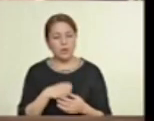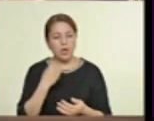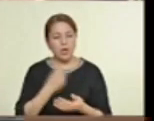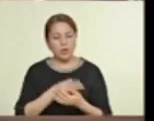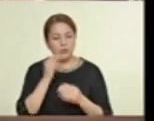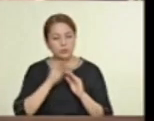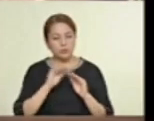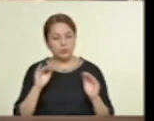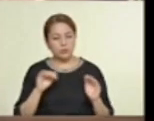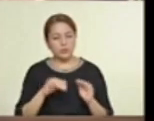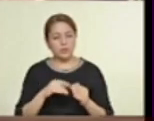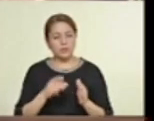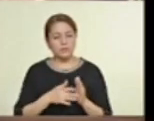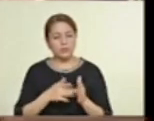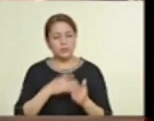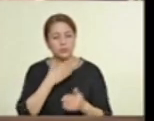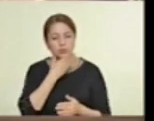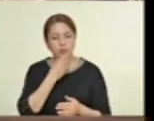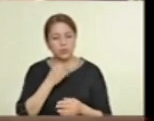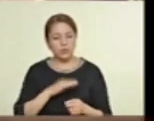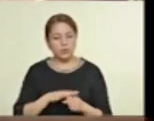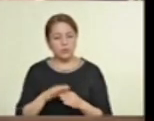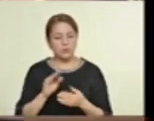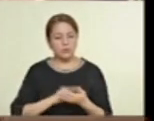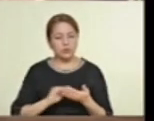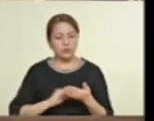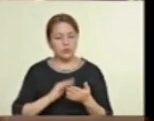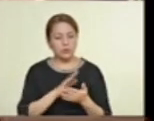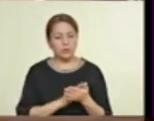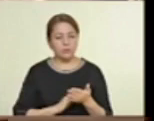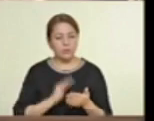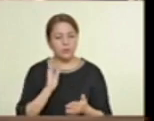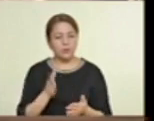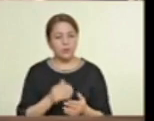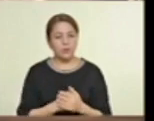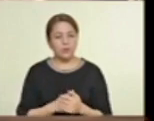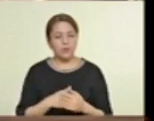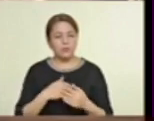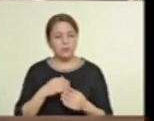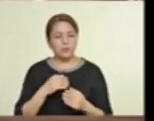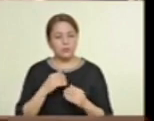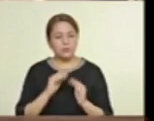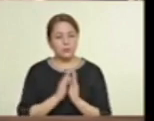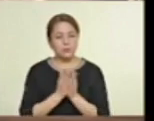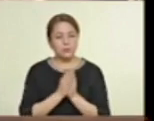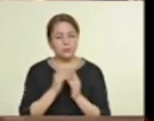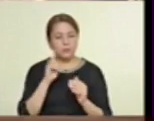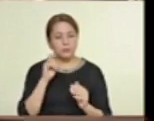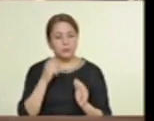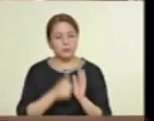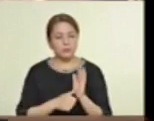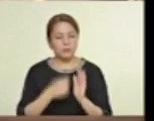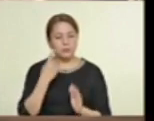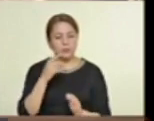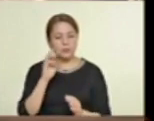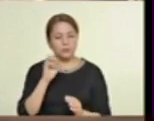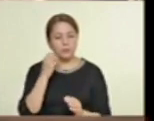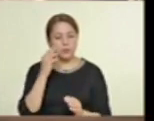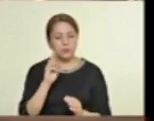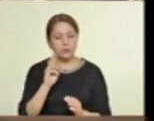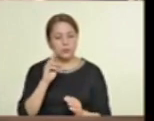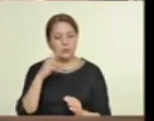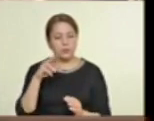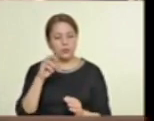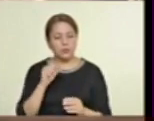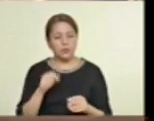o'quvchilar, daftaringizga chiroyli qilib yozishda davom eting. Darsligingizdagi 161-mashqda ham biz